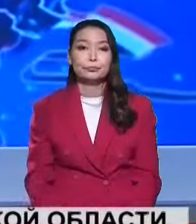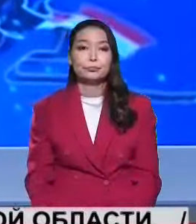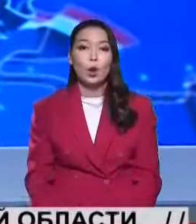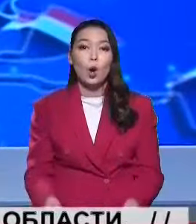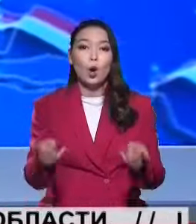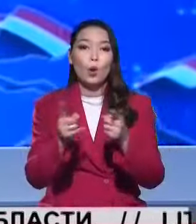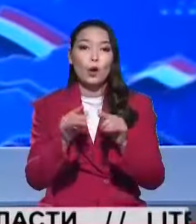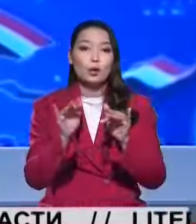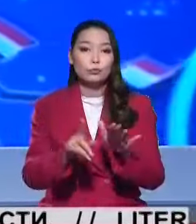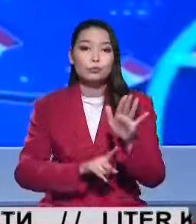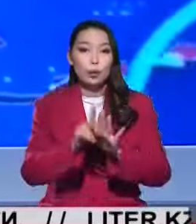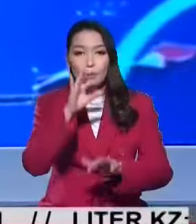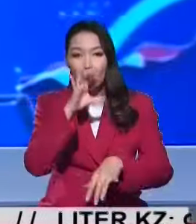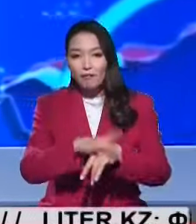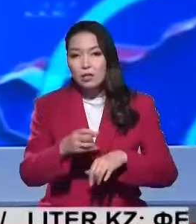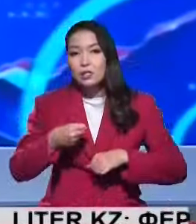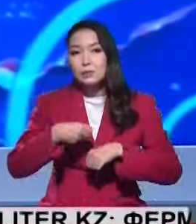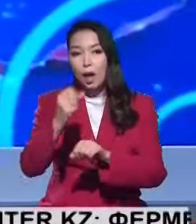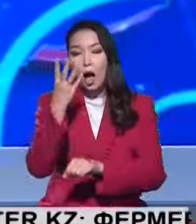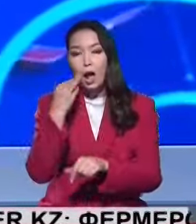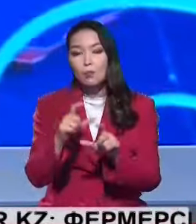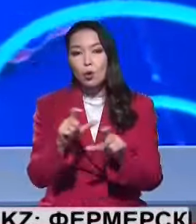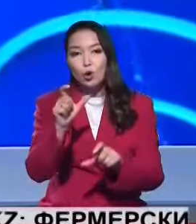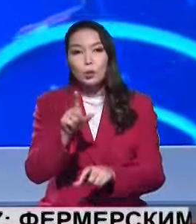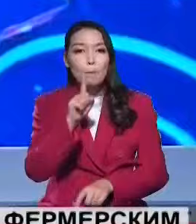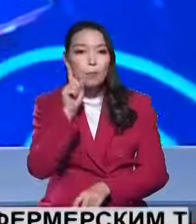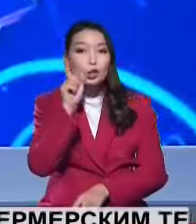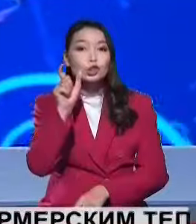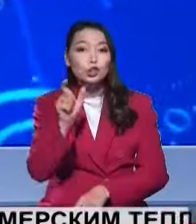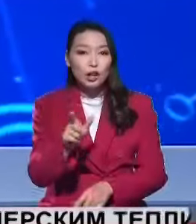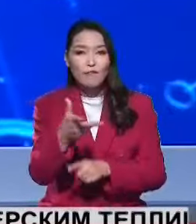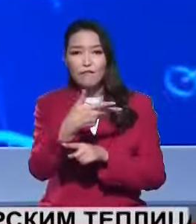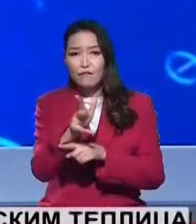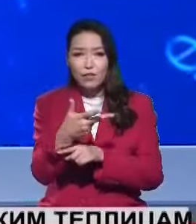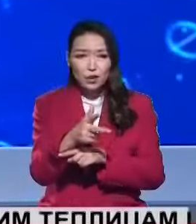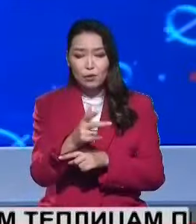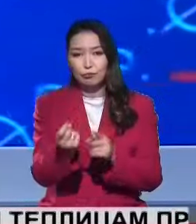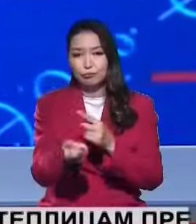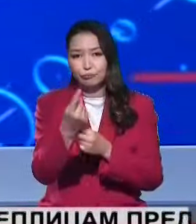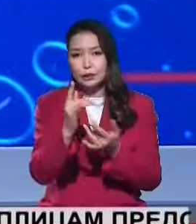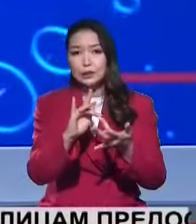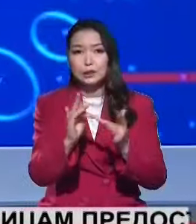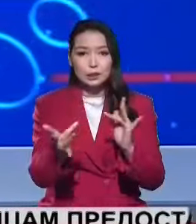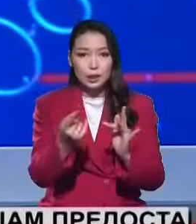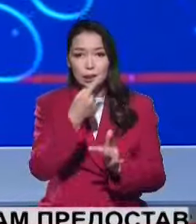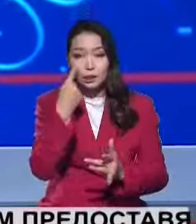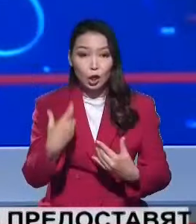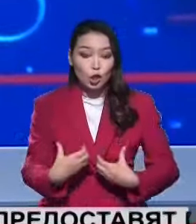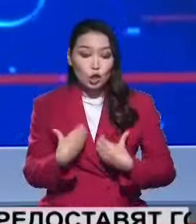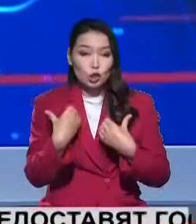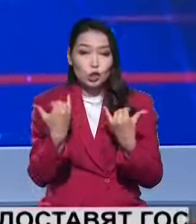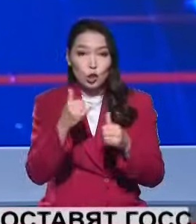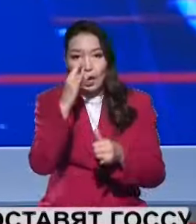Уголовное дело завели по факту избиения алматинскими школьницами молодого человека. Видео глумления появилось в социальных сетях накануне и